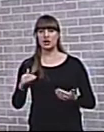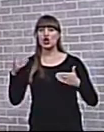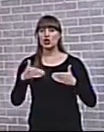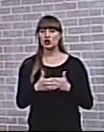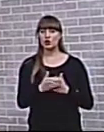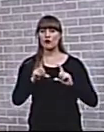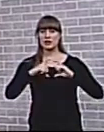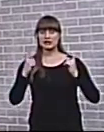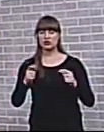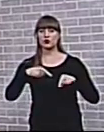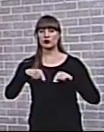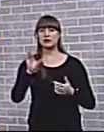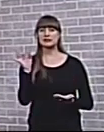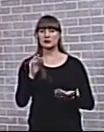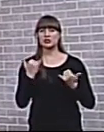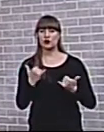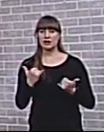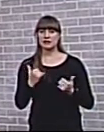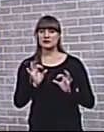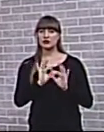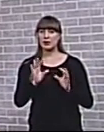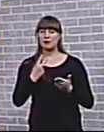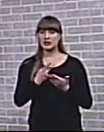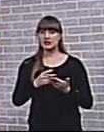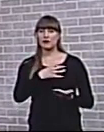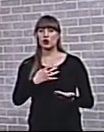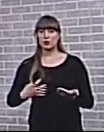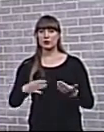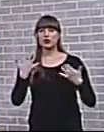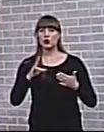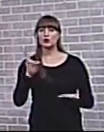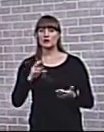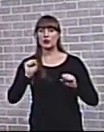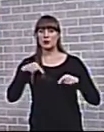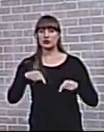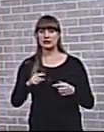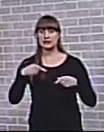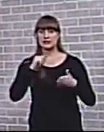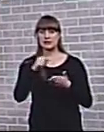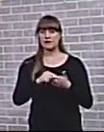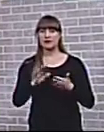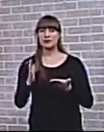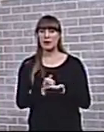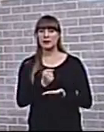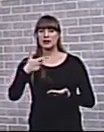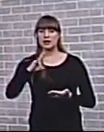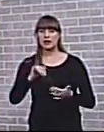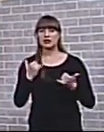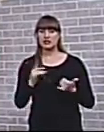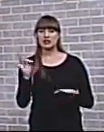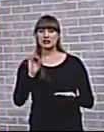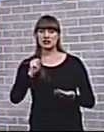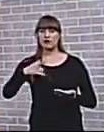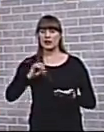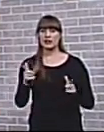Новый стадион футболистам Ростова сегодня презентовал губернатор. Уже в ноябре здесь можно будет забивать победные голы. Сейчас Ростов-арена